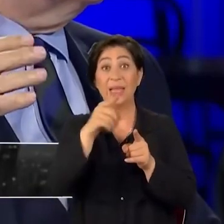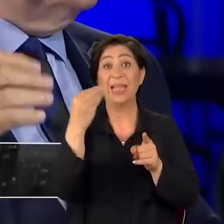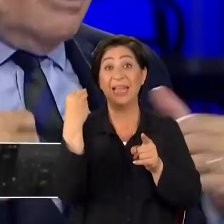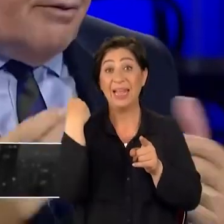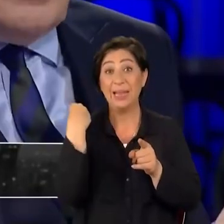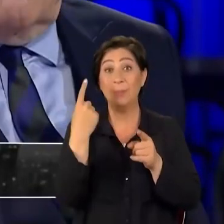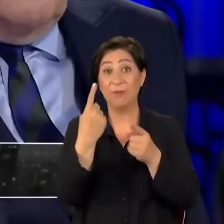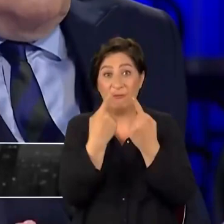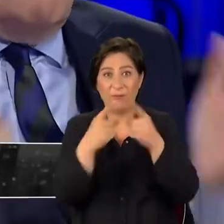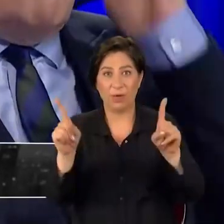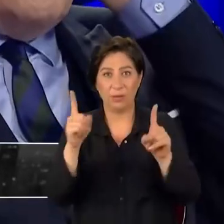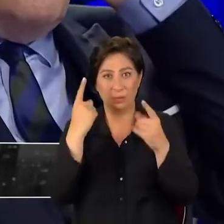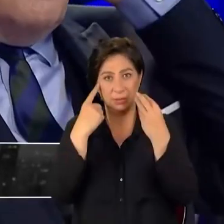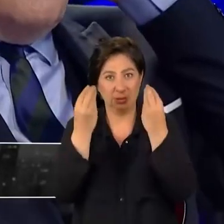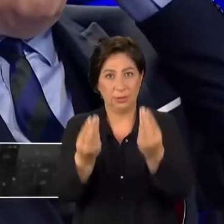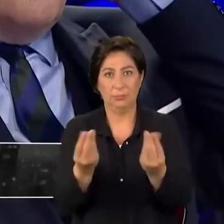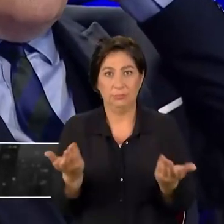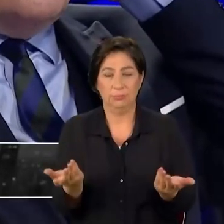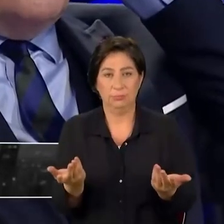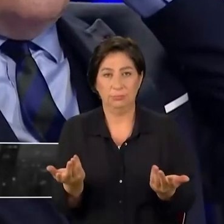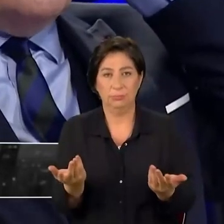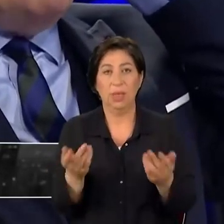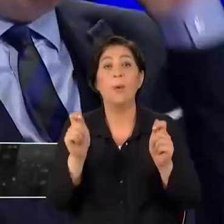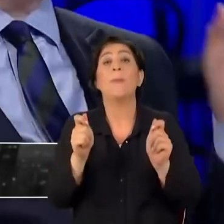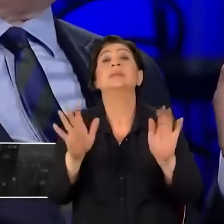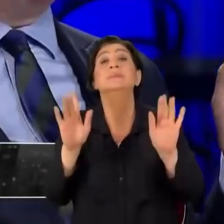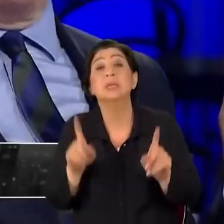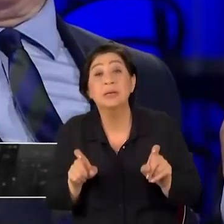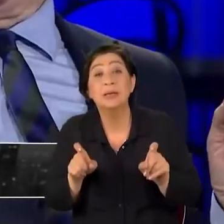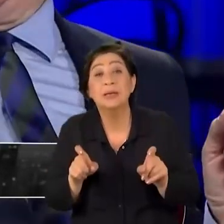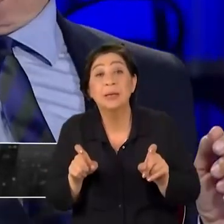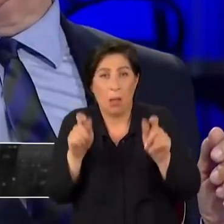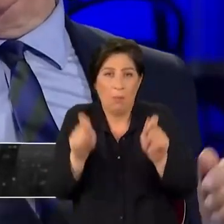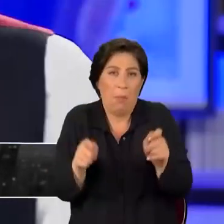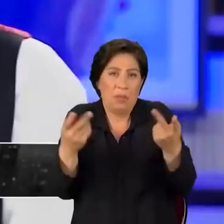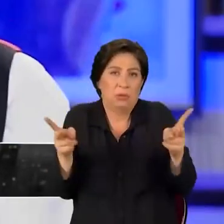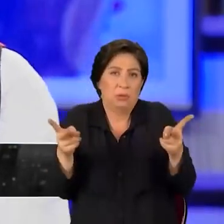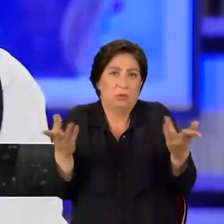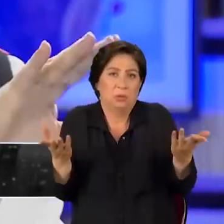bir tanım yapıyorsunuz evet, galiba değil mi? Evet, diyorum ama anladım. Ben... Hayır, yapamaz mı? Yani yapamaz.